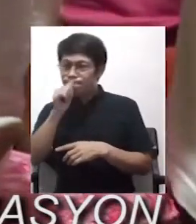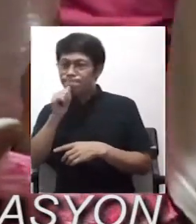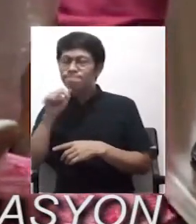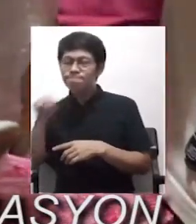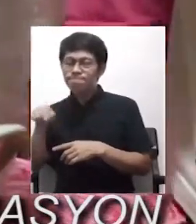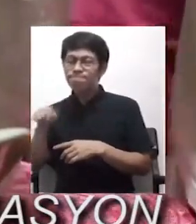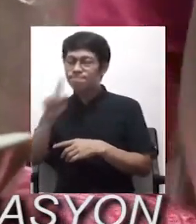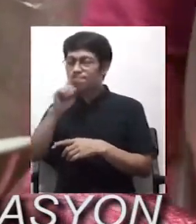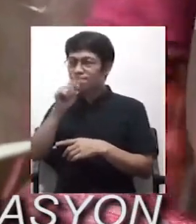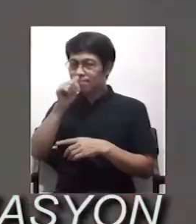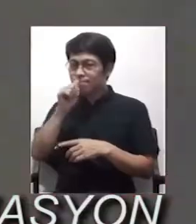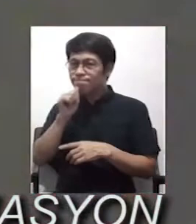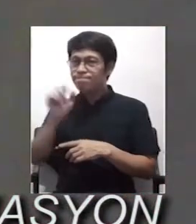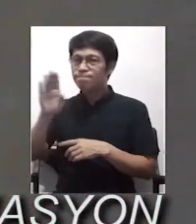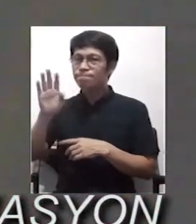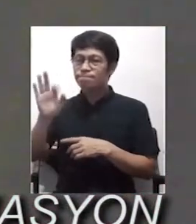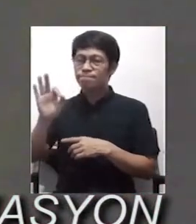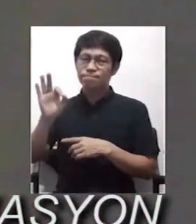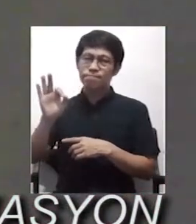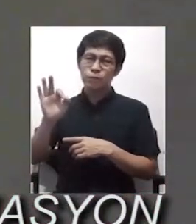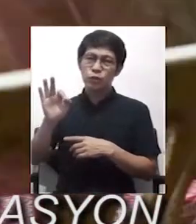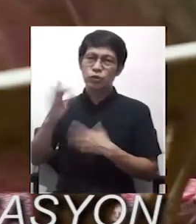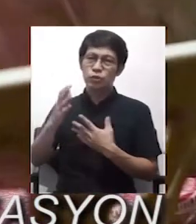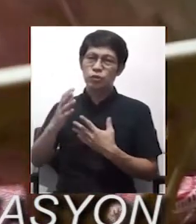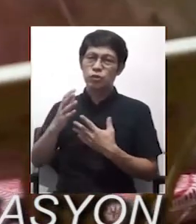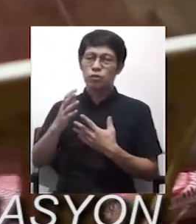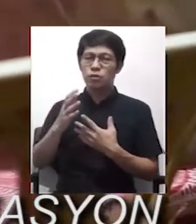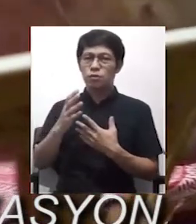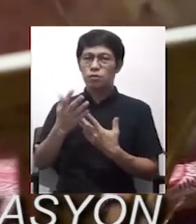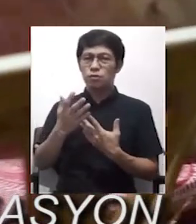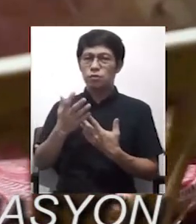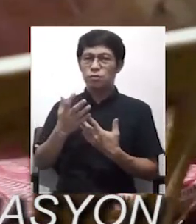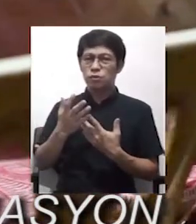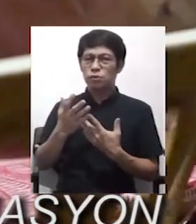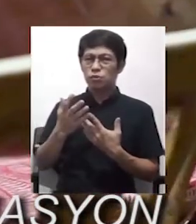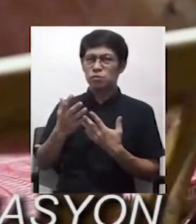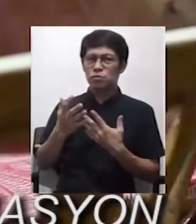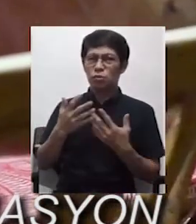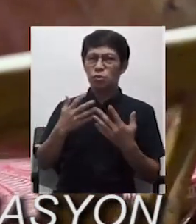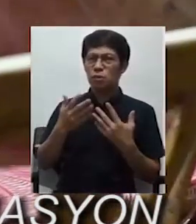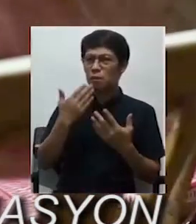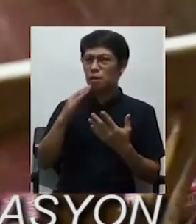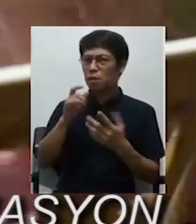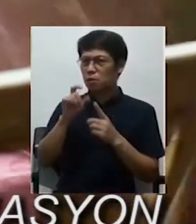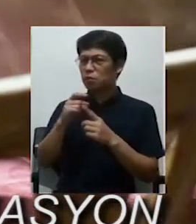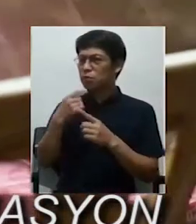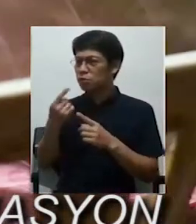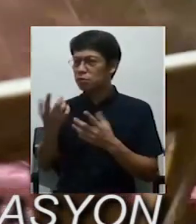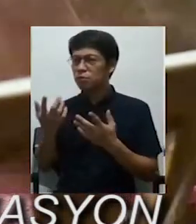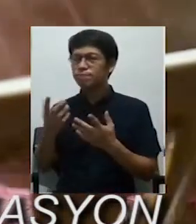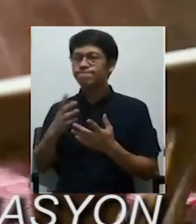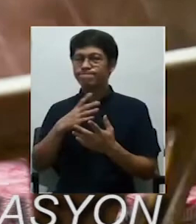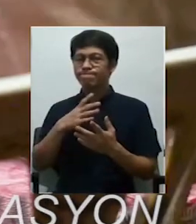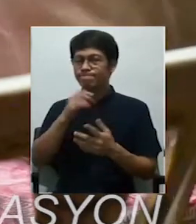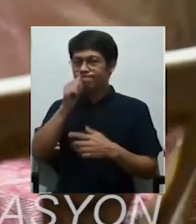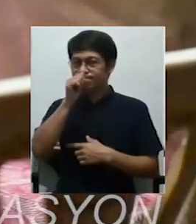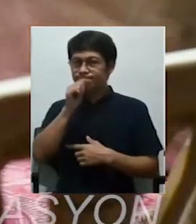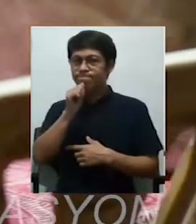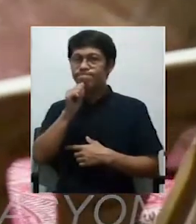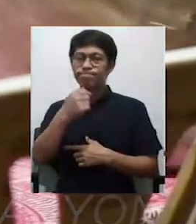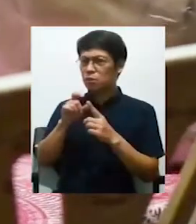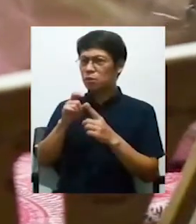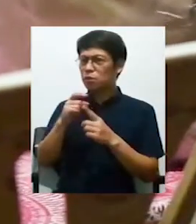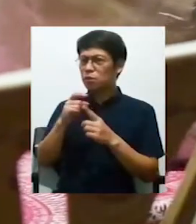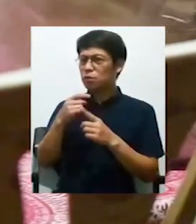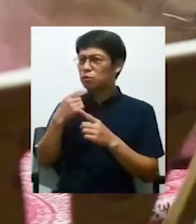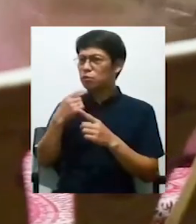ito. Maraming salamat po. Laking tulong po sa amin to para makaraos kami sa pang-araw-araw.